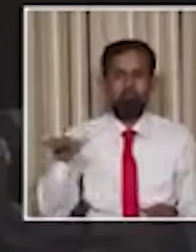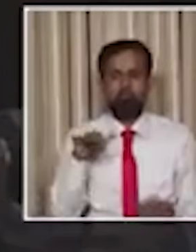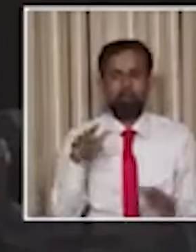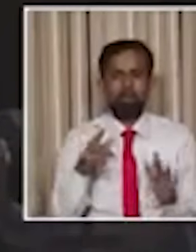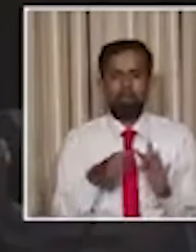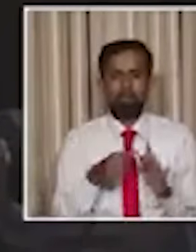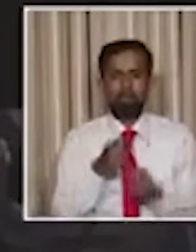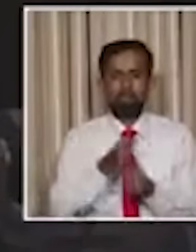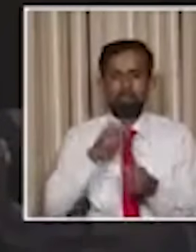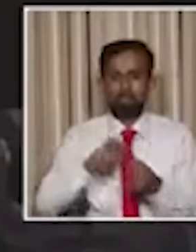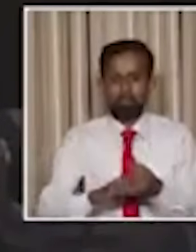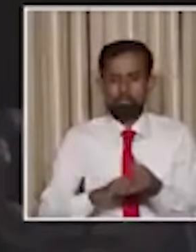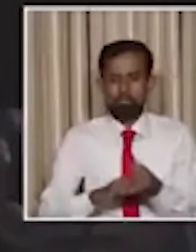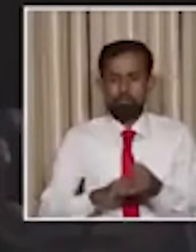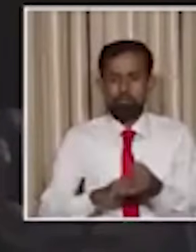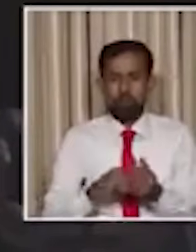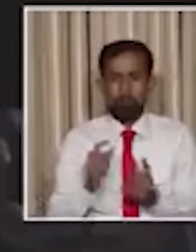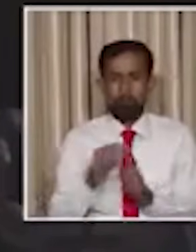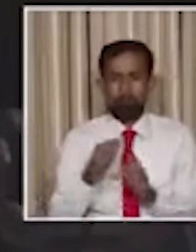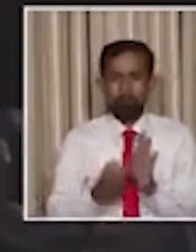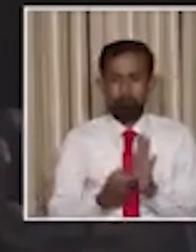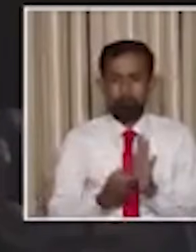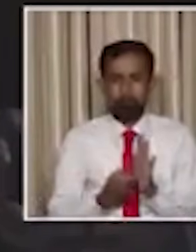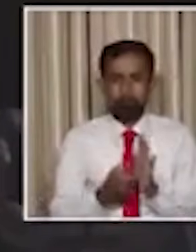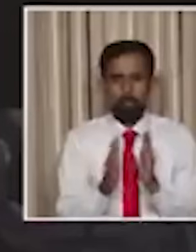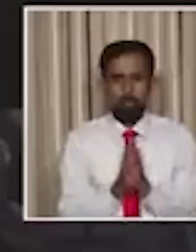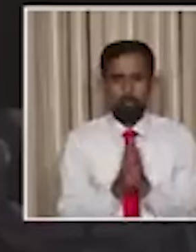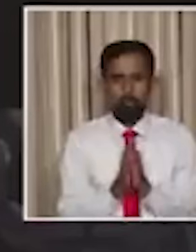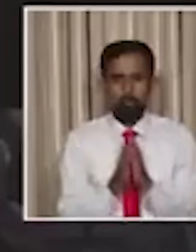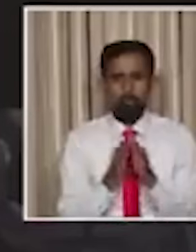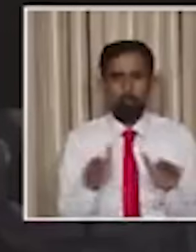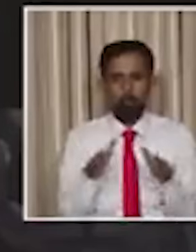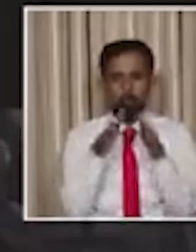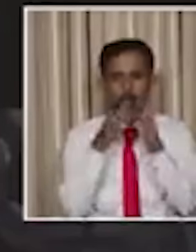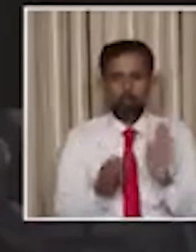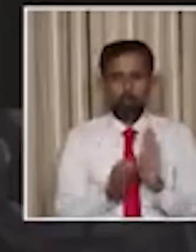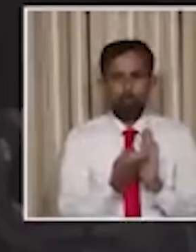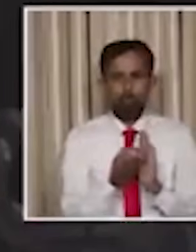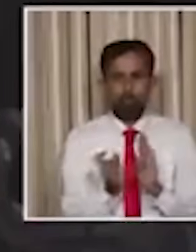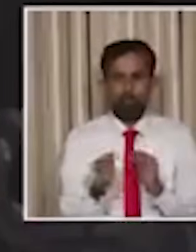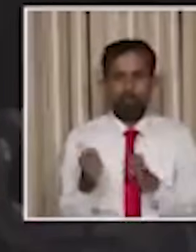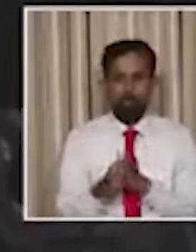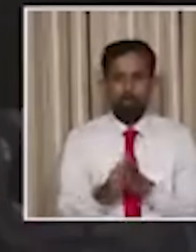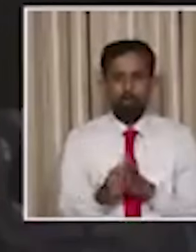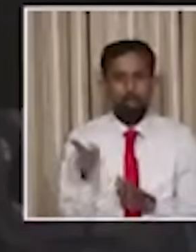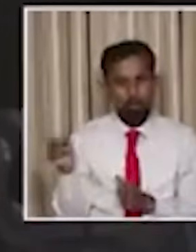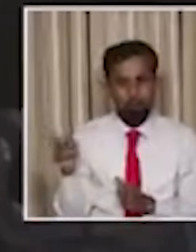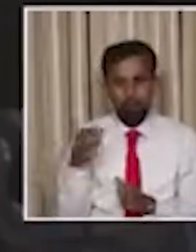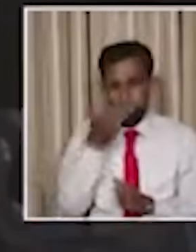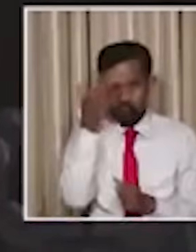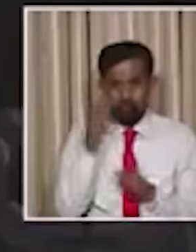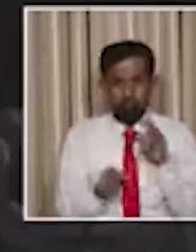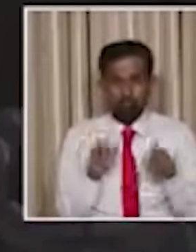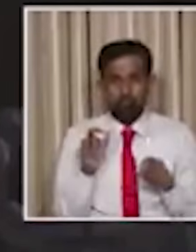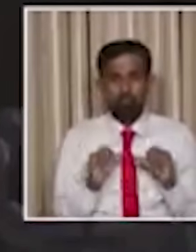பிரிவிலே, பெரியகுளம் சந்தியிலே ஒரு விகாரை ஒன்று சட்டவிரோதமாக அமைக்கப்படுகின்றது. தமிழர்கள் 100க்கு 100 வாழ்கின்ற ஒரு பிரதேசத்திலே